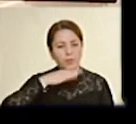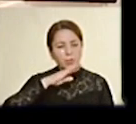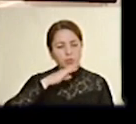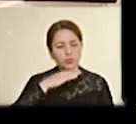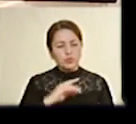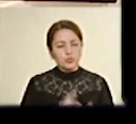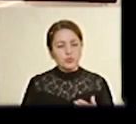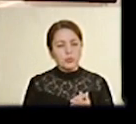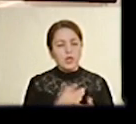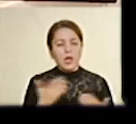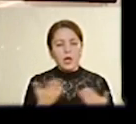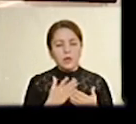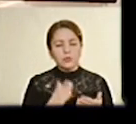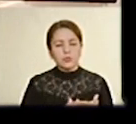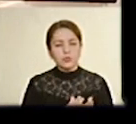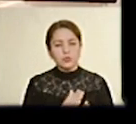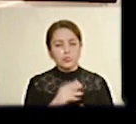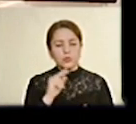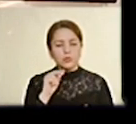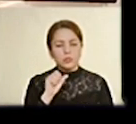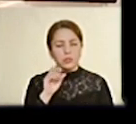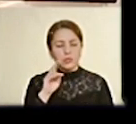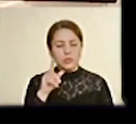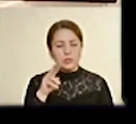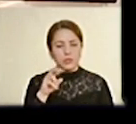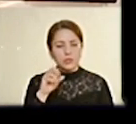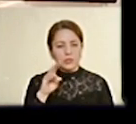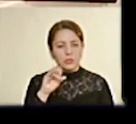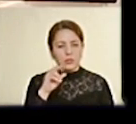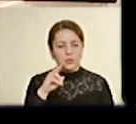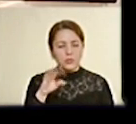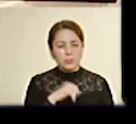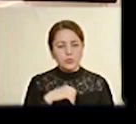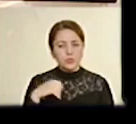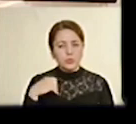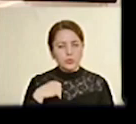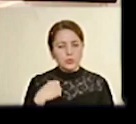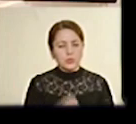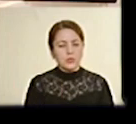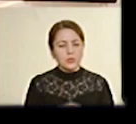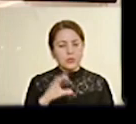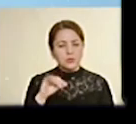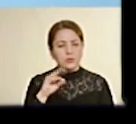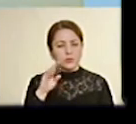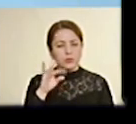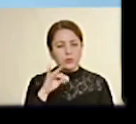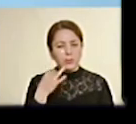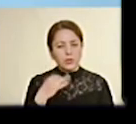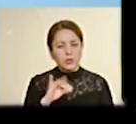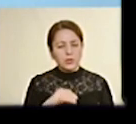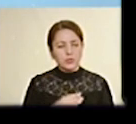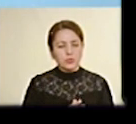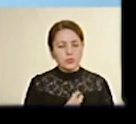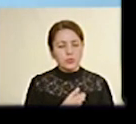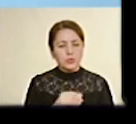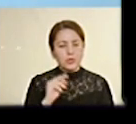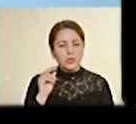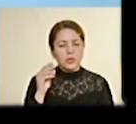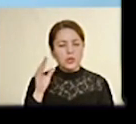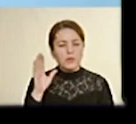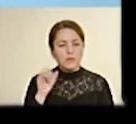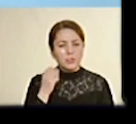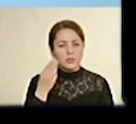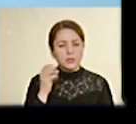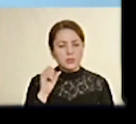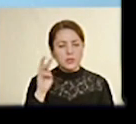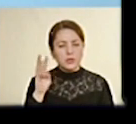o'simligi qaysi usulda changlanadi? O'z-o'zidan changlanadi, suniy usulda changlanadi va